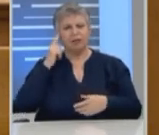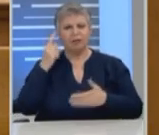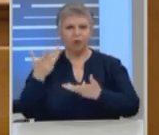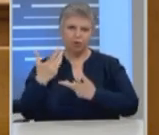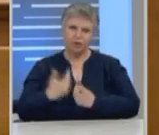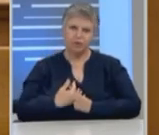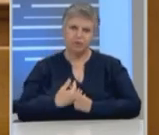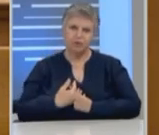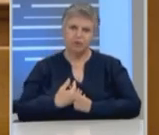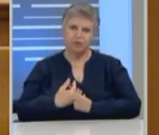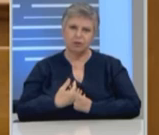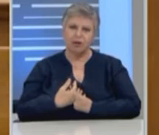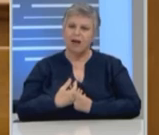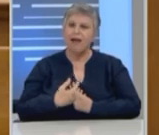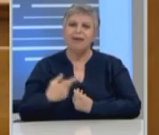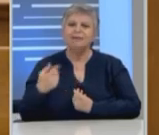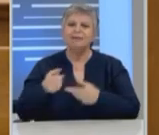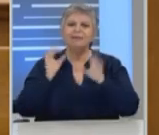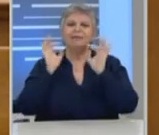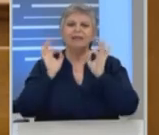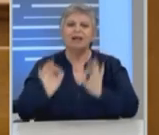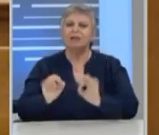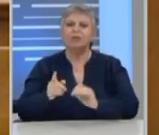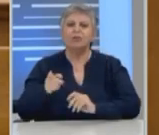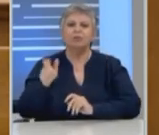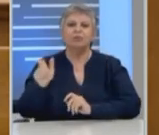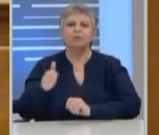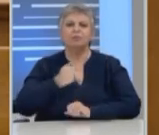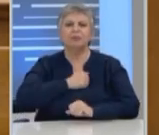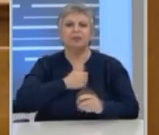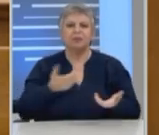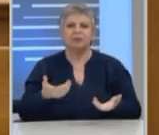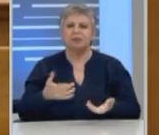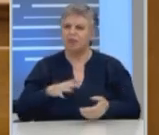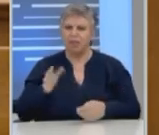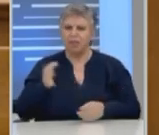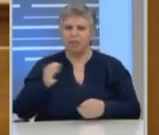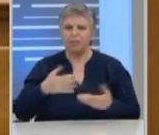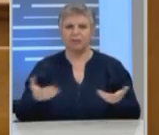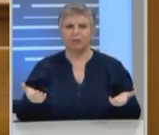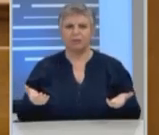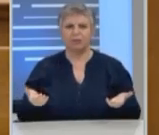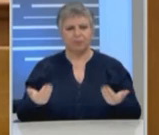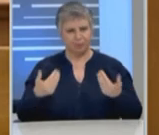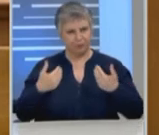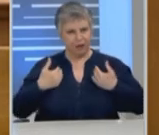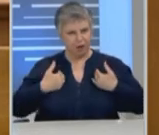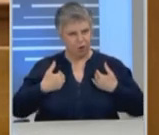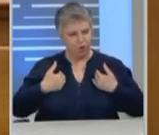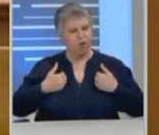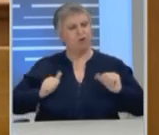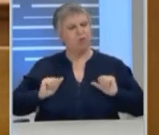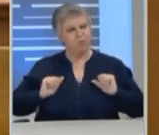Τη θέση σας δεν μας την είπατε. Τι κάτι ακόμα. Εγώ με θάρρος, με ευθύνη, με